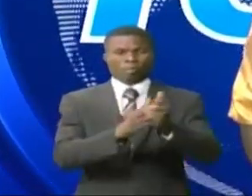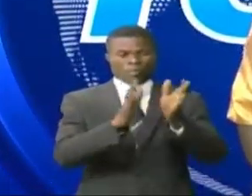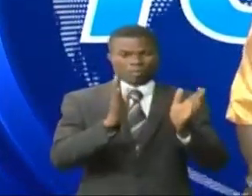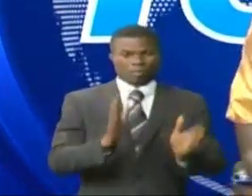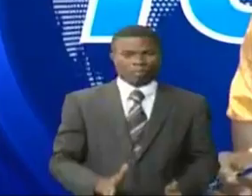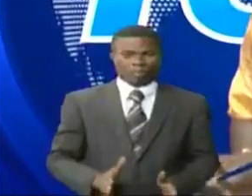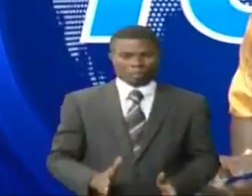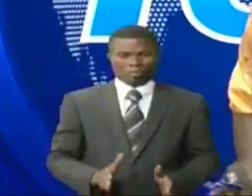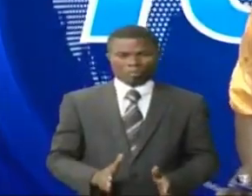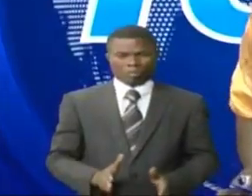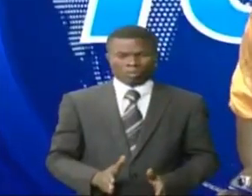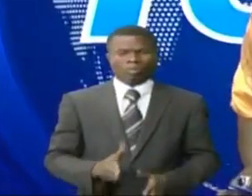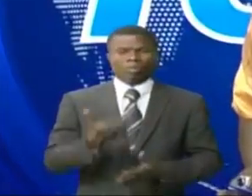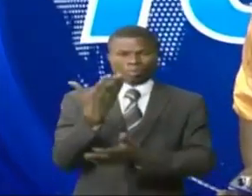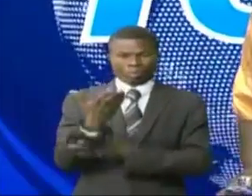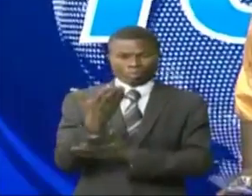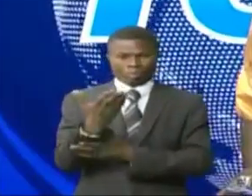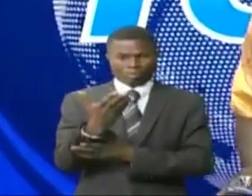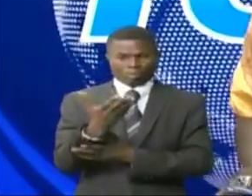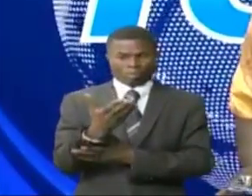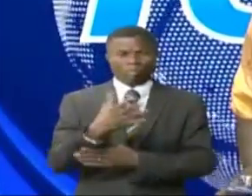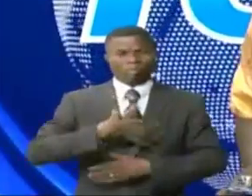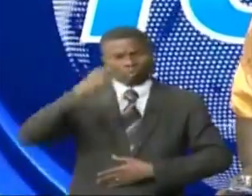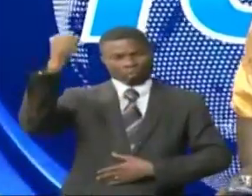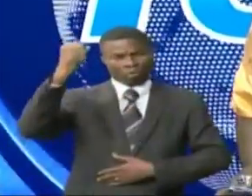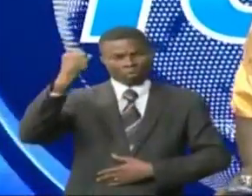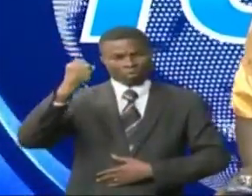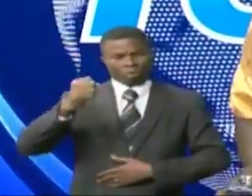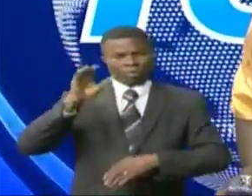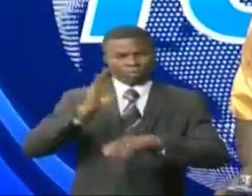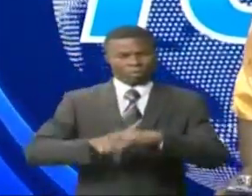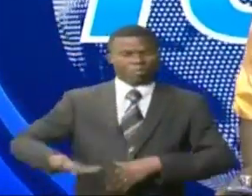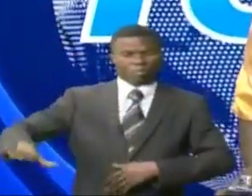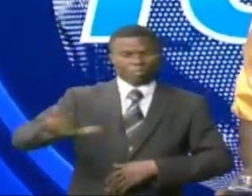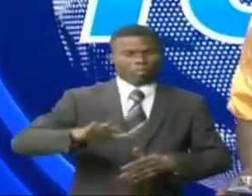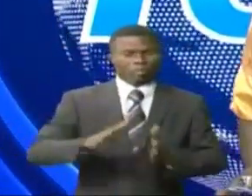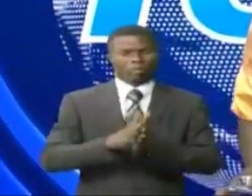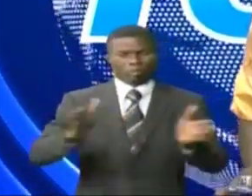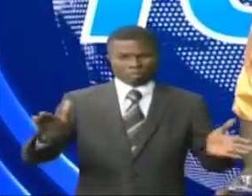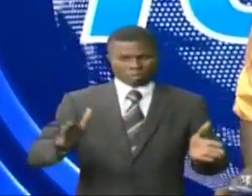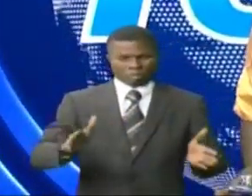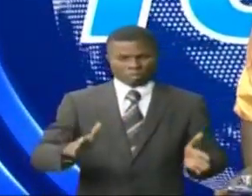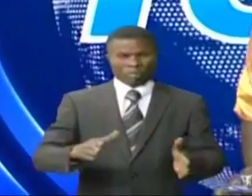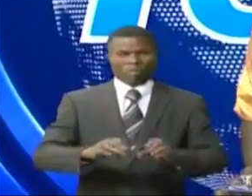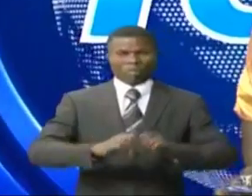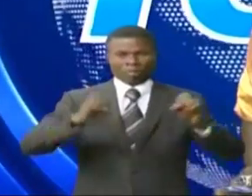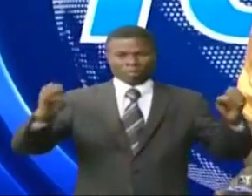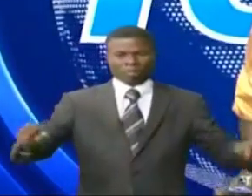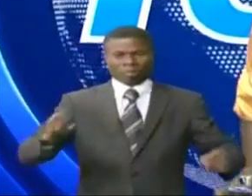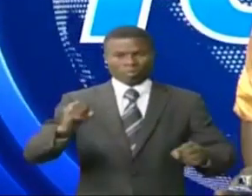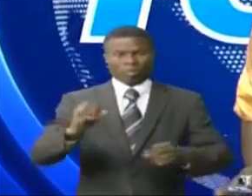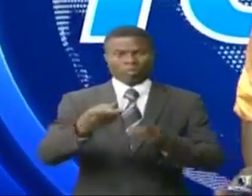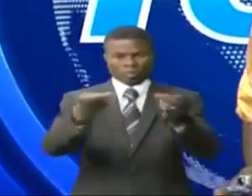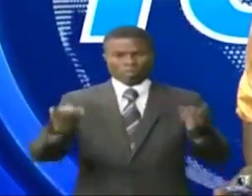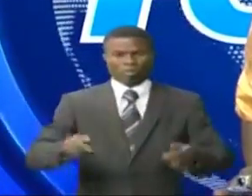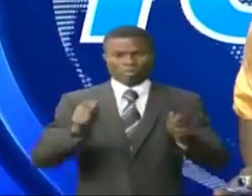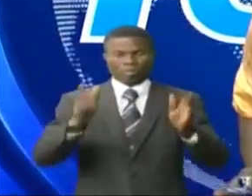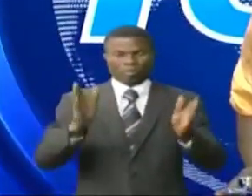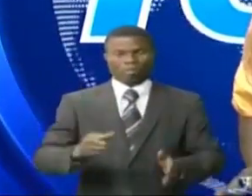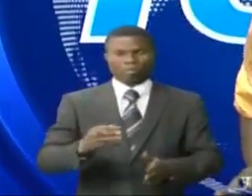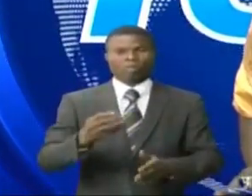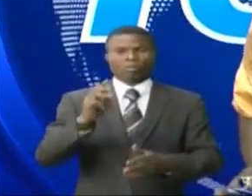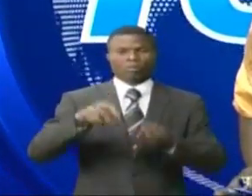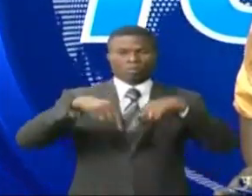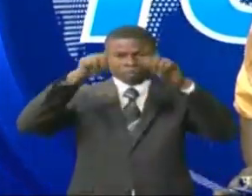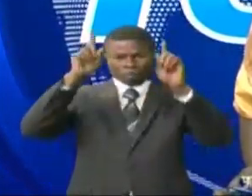qui est appelé à conquérir toute la RDC. C'était à l'occasion du 50e point de presse trimestriel